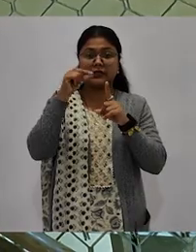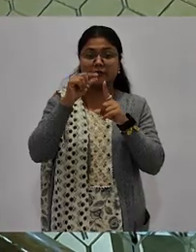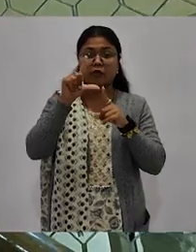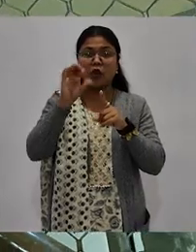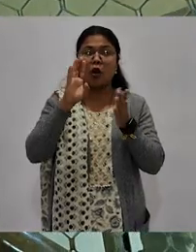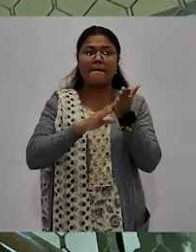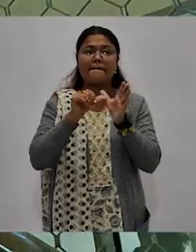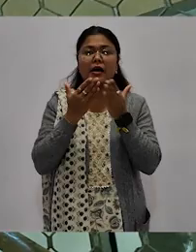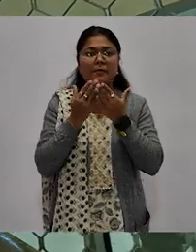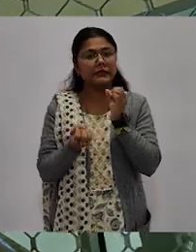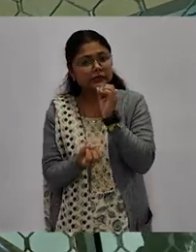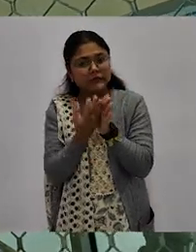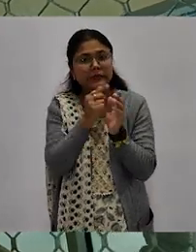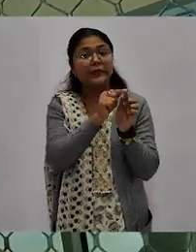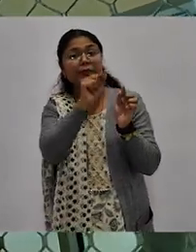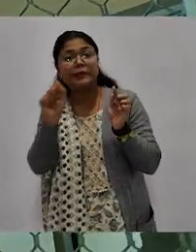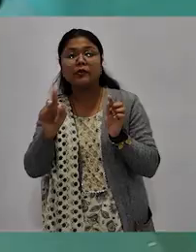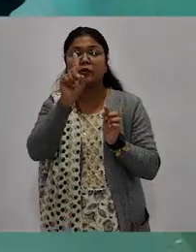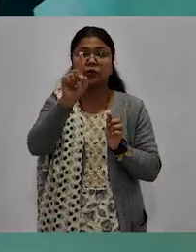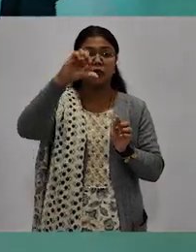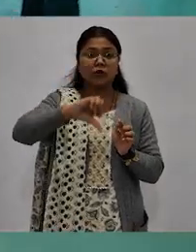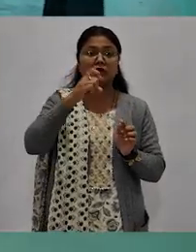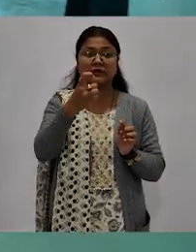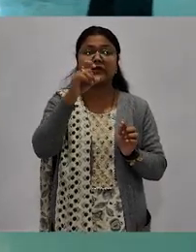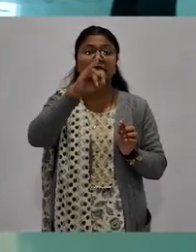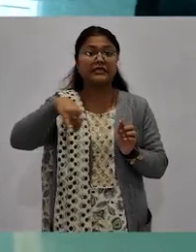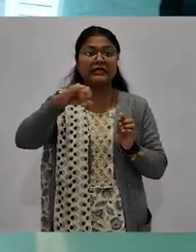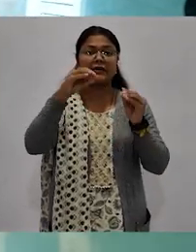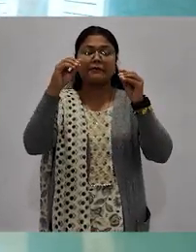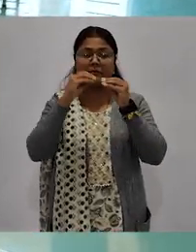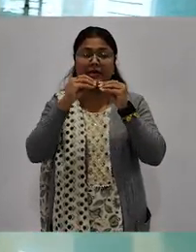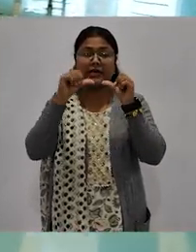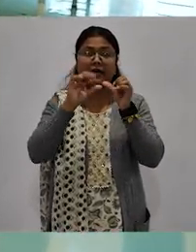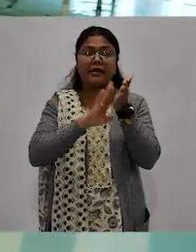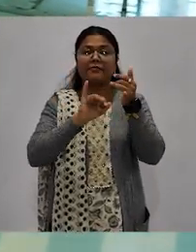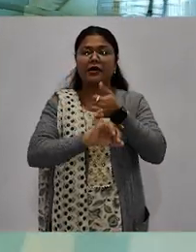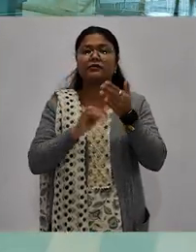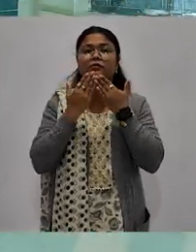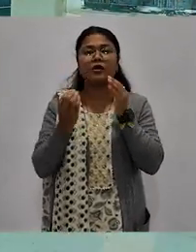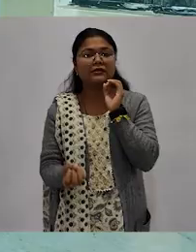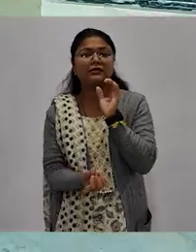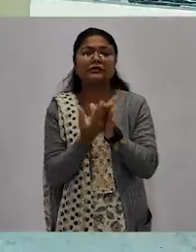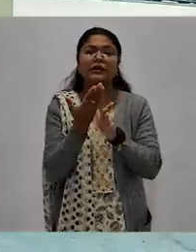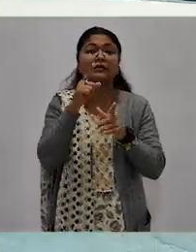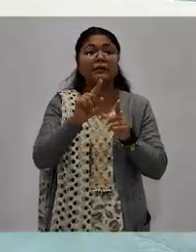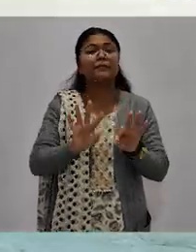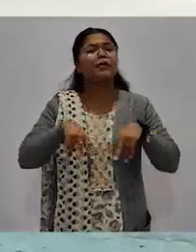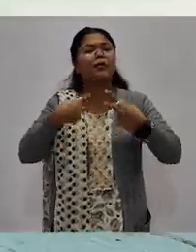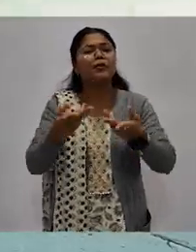ক্ৰমান্বয়ে 1974 চনত আৰম্ভ হয় BAMS স্নাতক ডিগ্ৰীৰ পাঠ্যক্ৰম। তাৰ